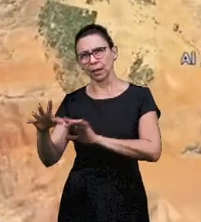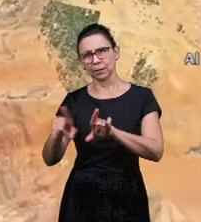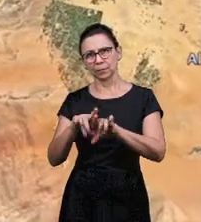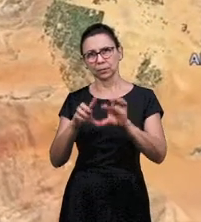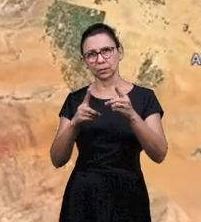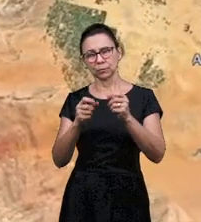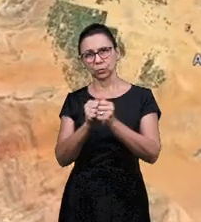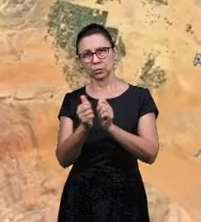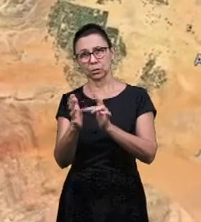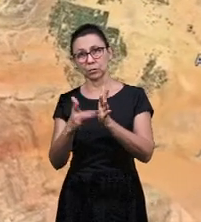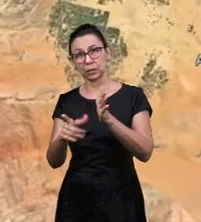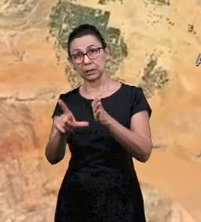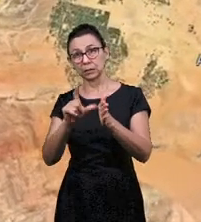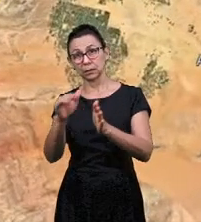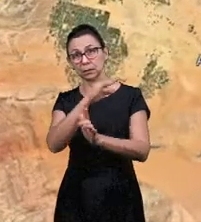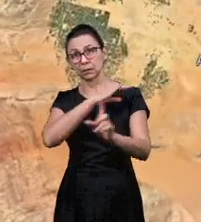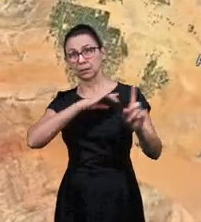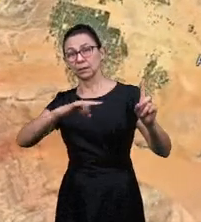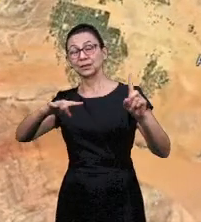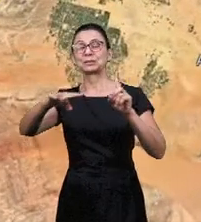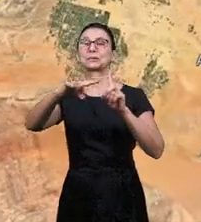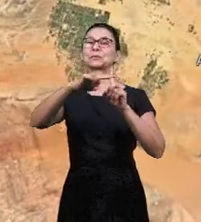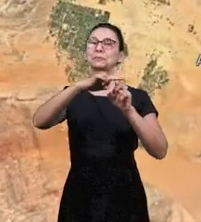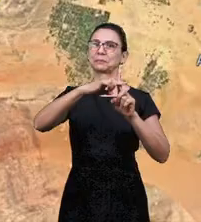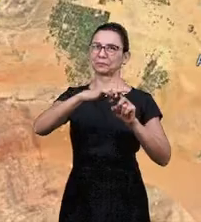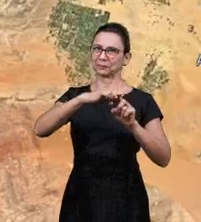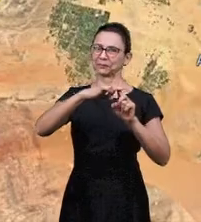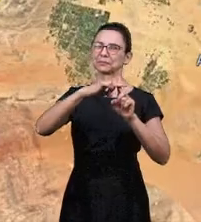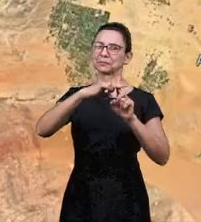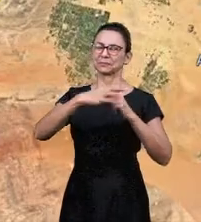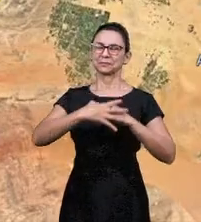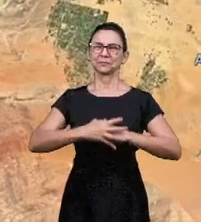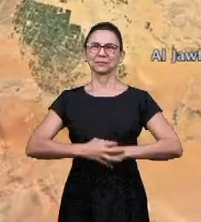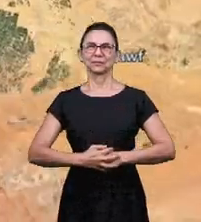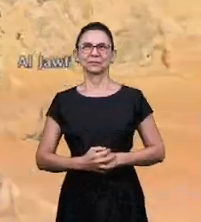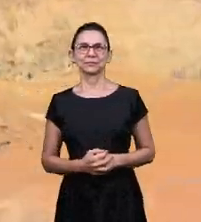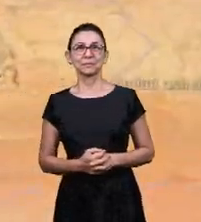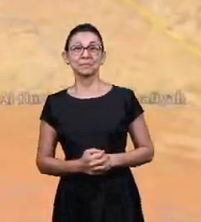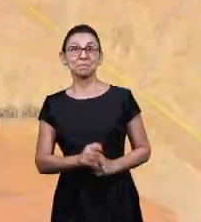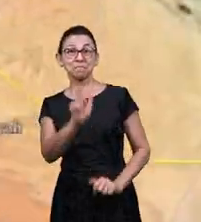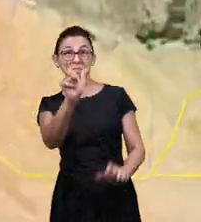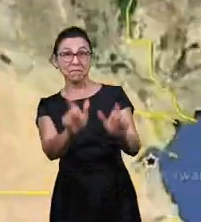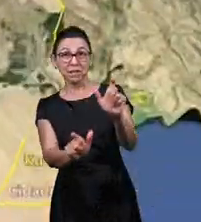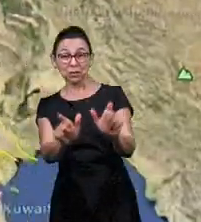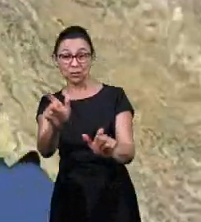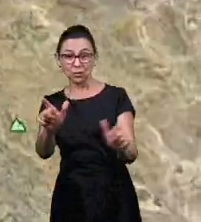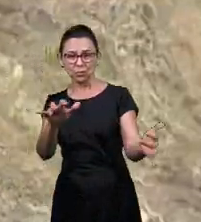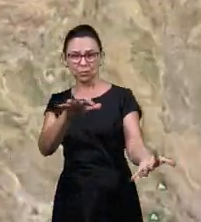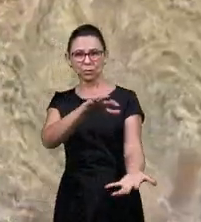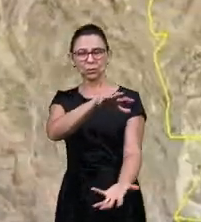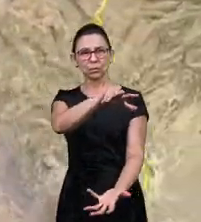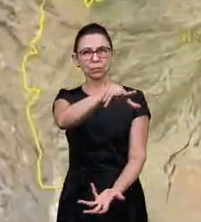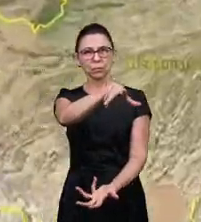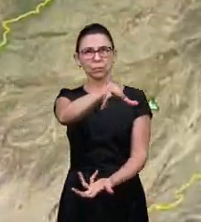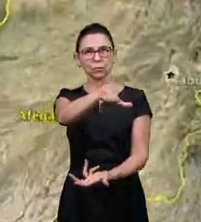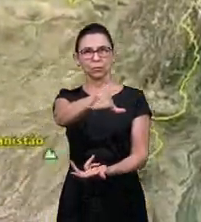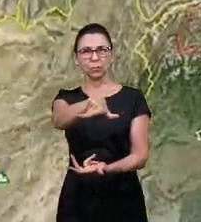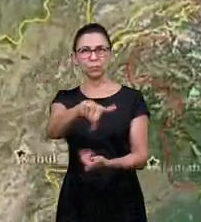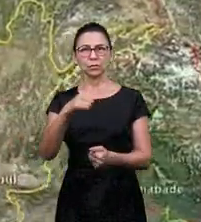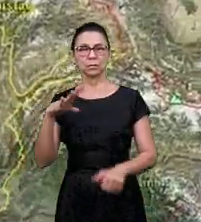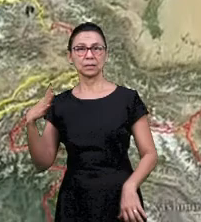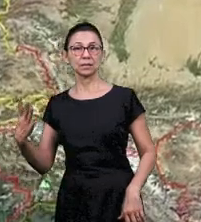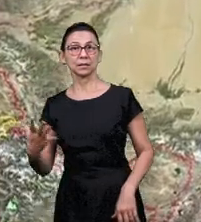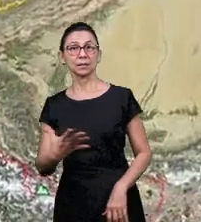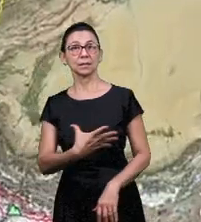Jésus à la veille de sa mort à la croix de Calvaire. Des personnes de toutes les parties du monde sont touchées